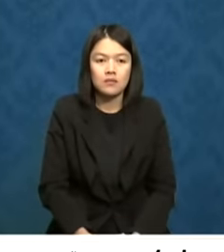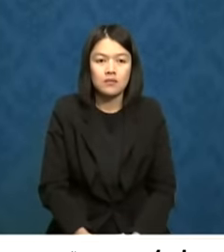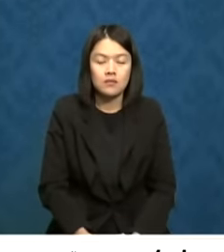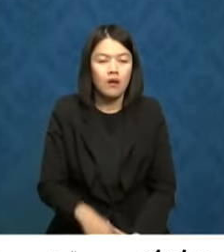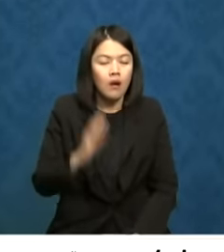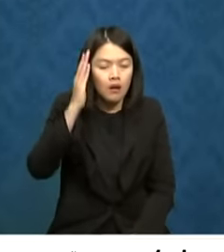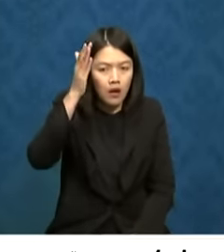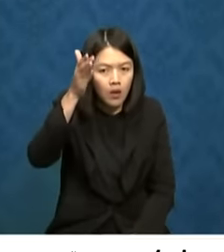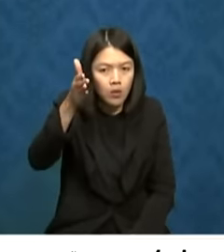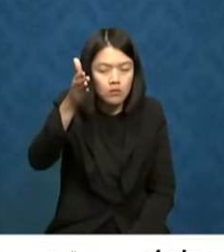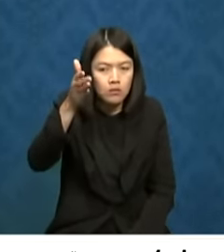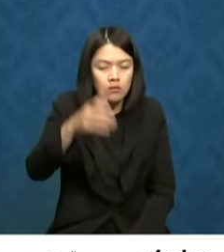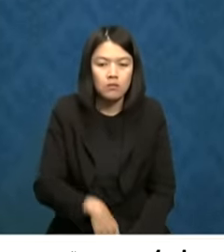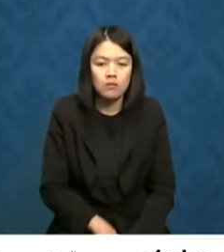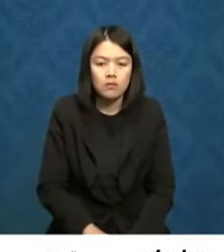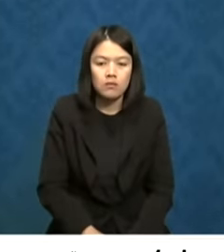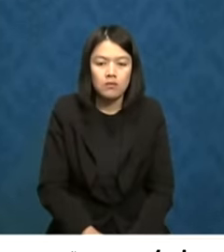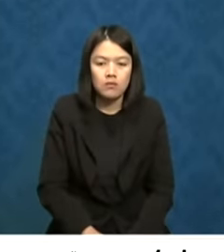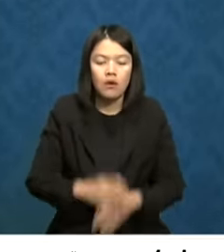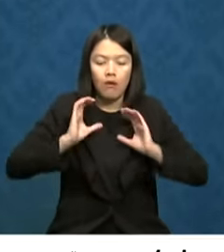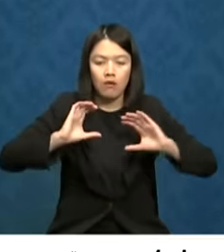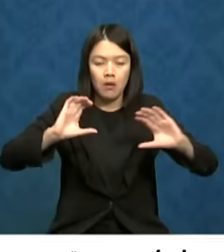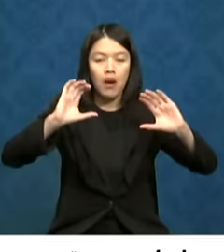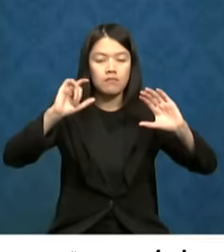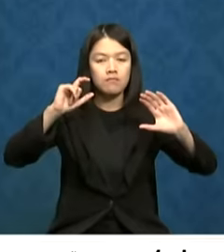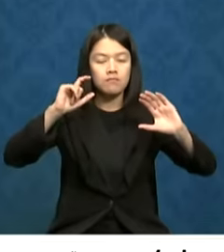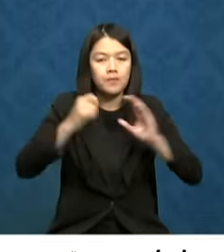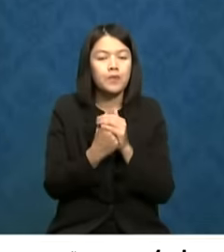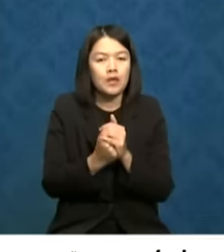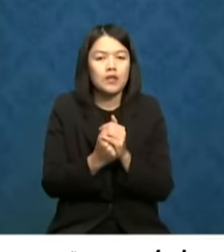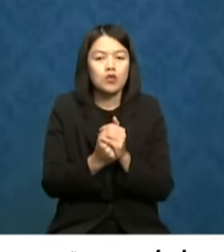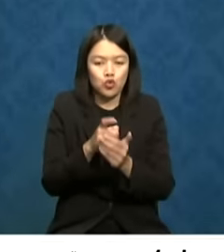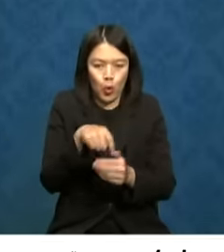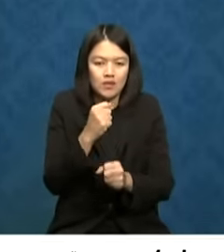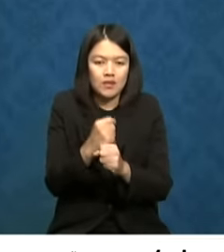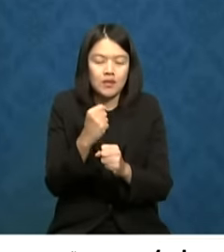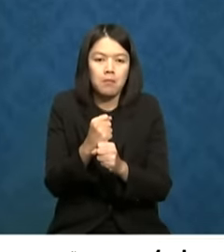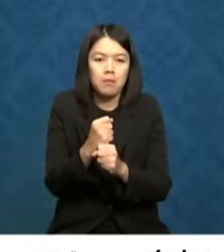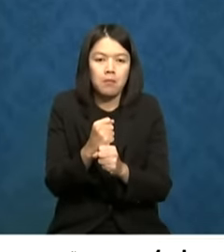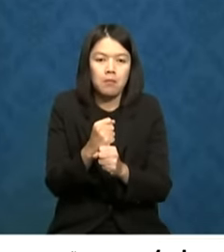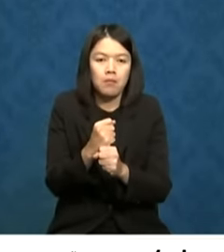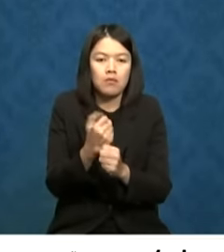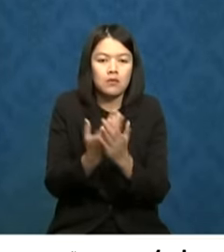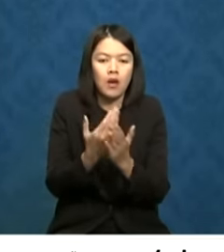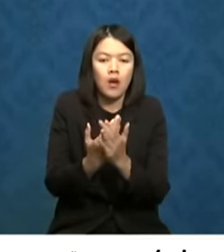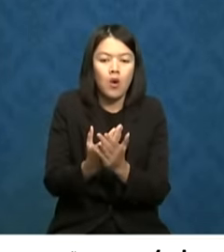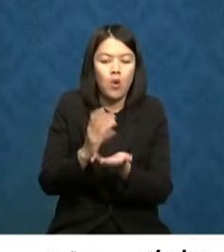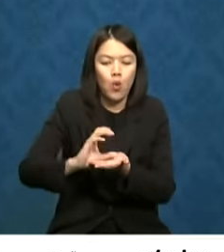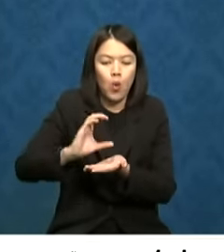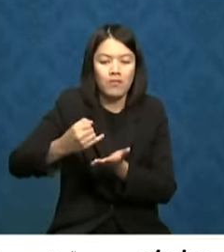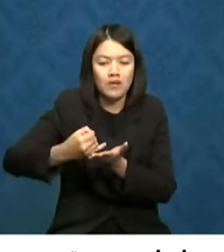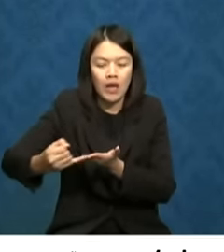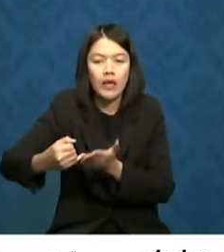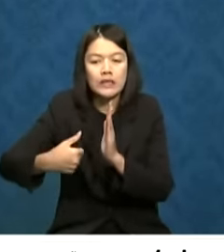ในอนาคตรัฐบาลควรทำพระราชควรทำงบประมาณรายจ่ายเพื่อการ